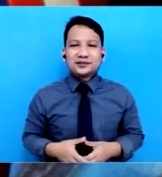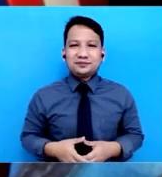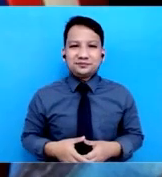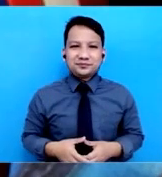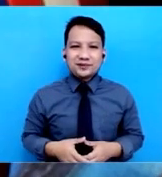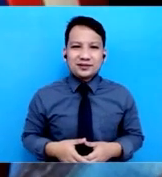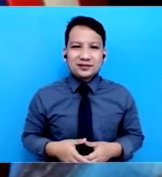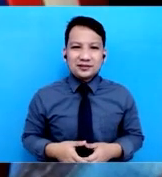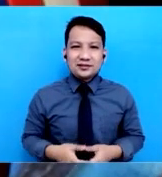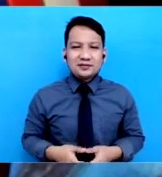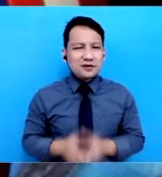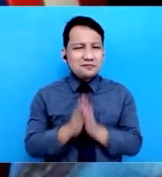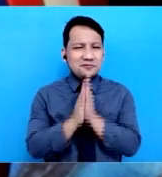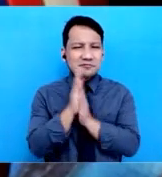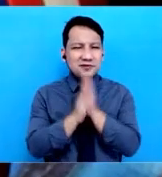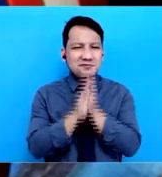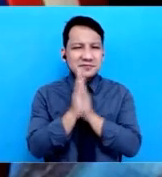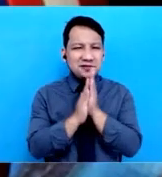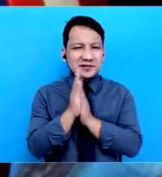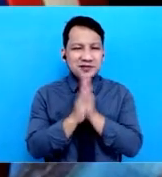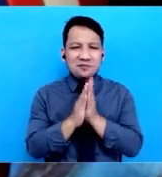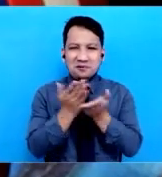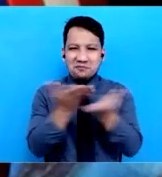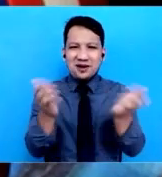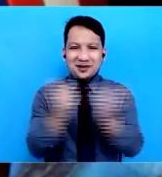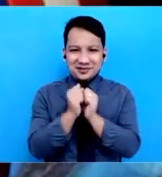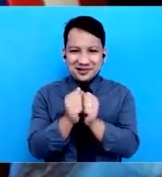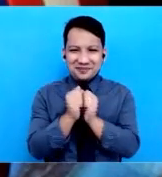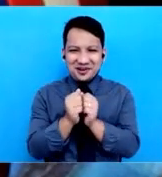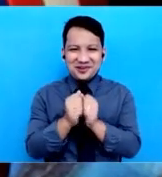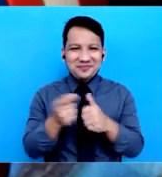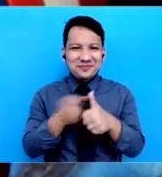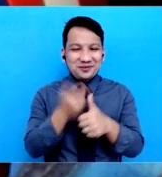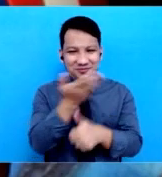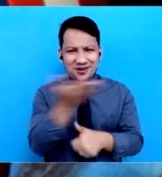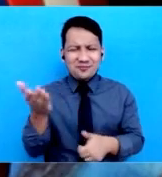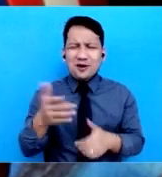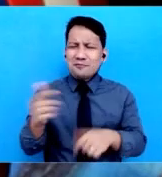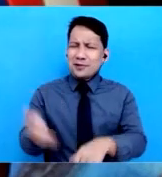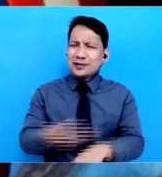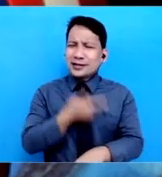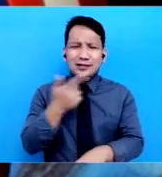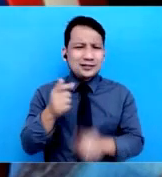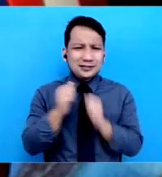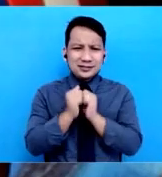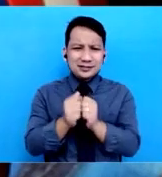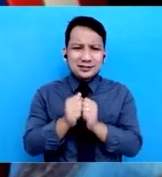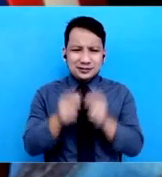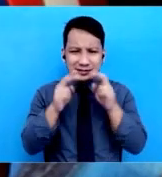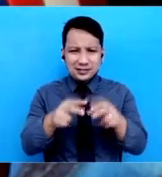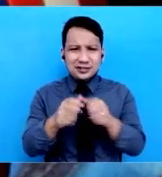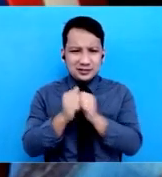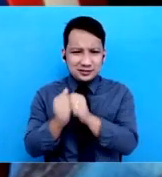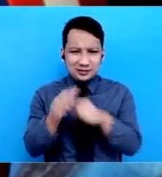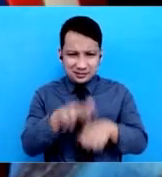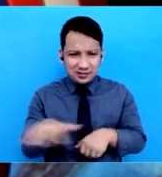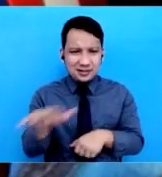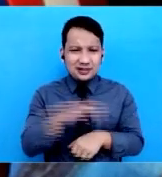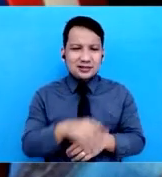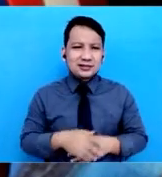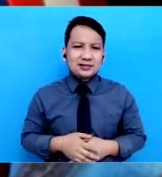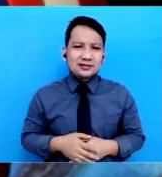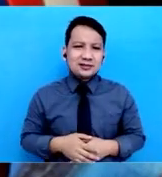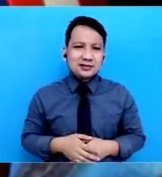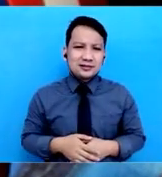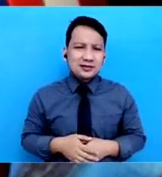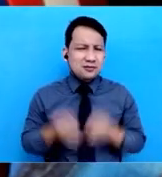TV5 at excited na ako na makasama kayo sa ating mga kababayan na matagal kong hindi nakapiling